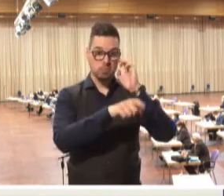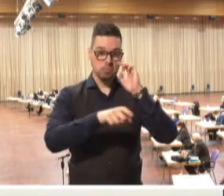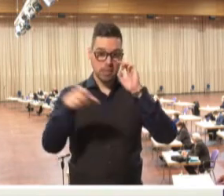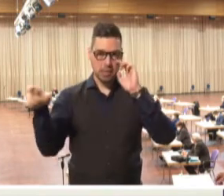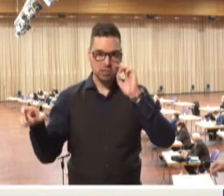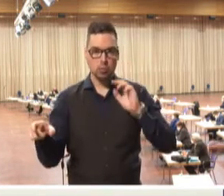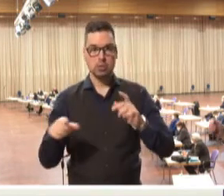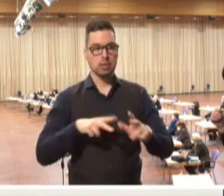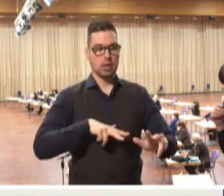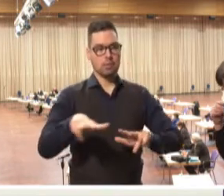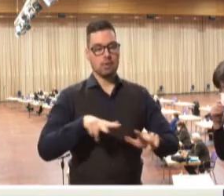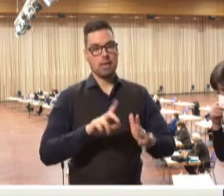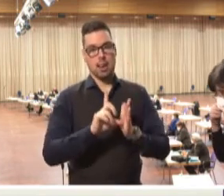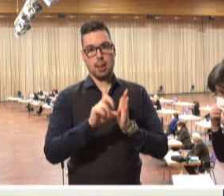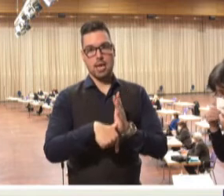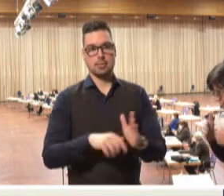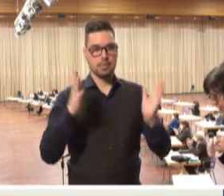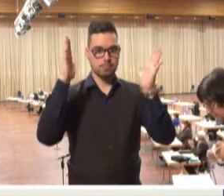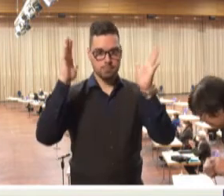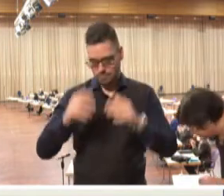diesen Verfahren leisten.